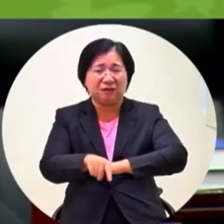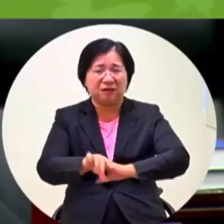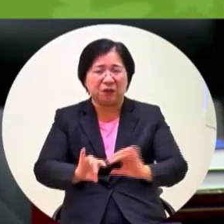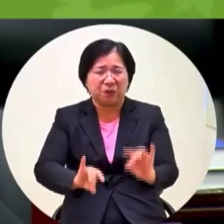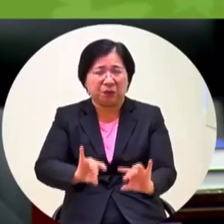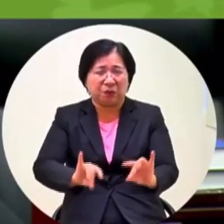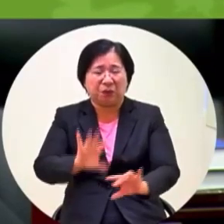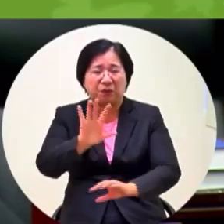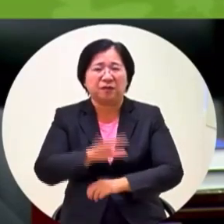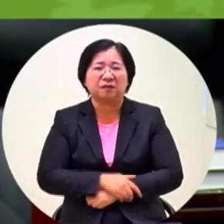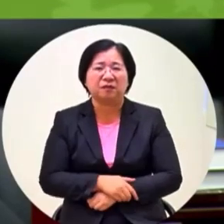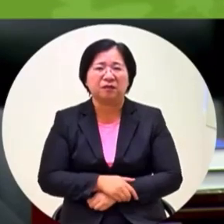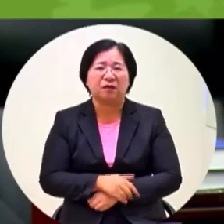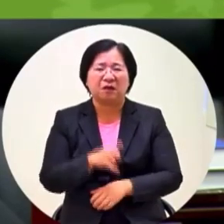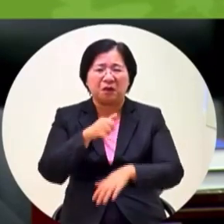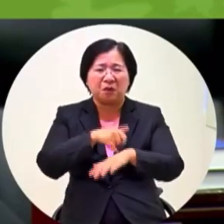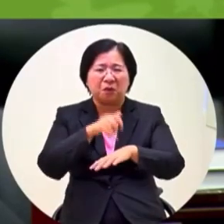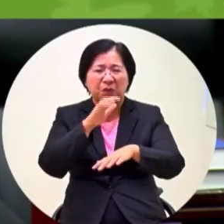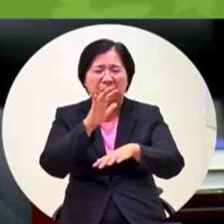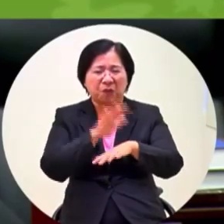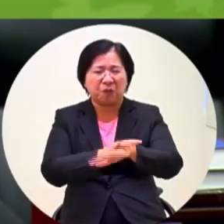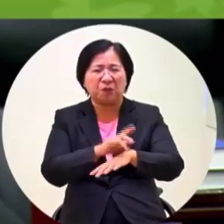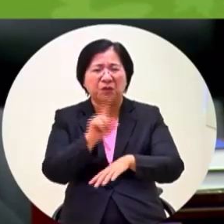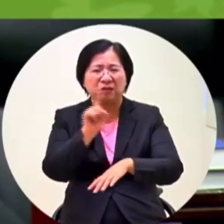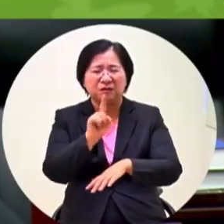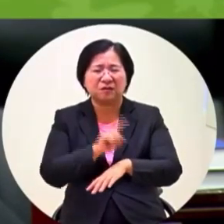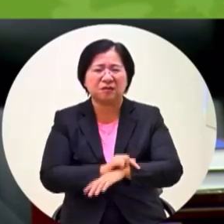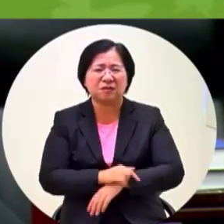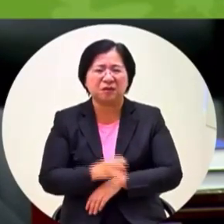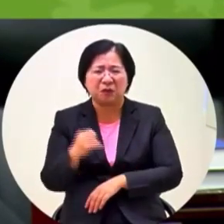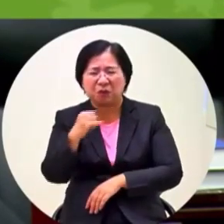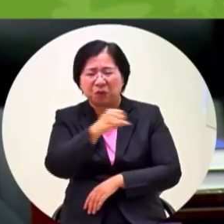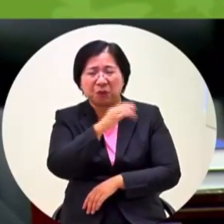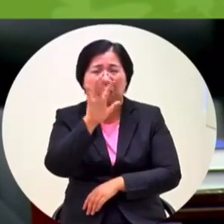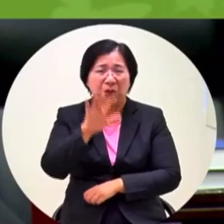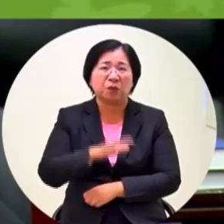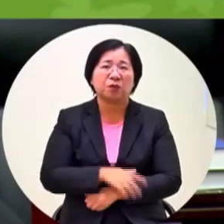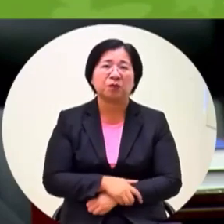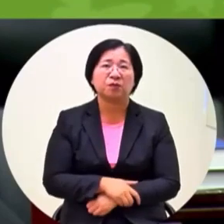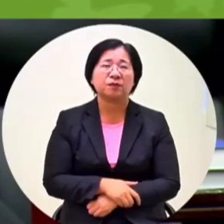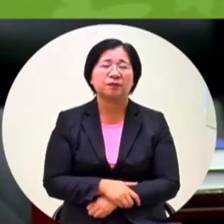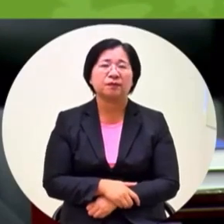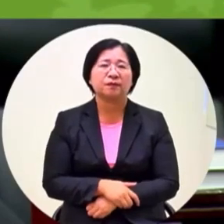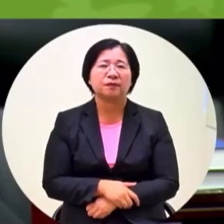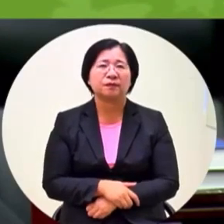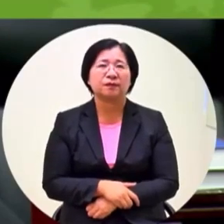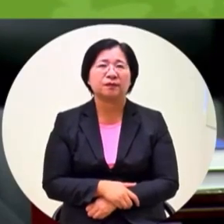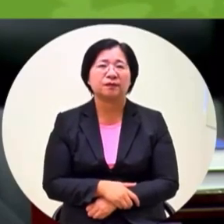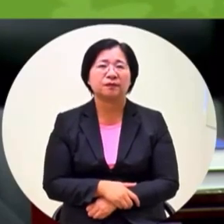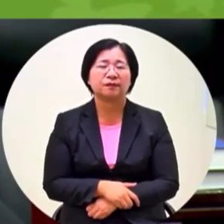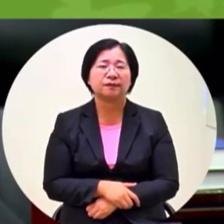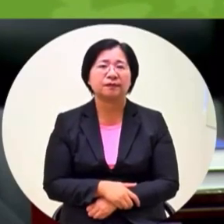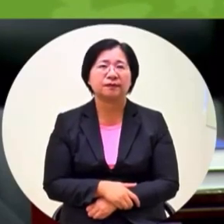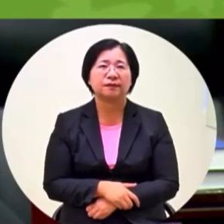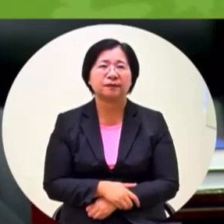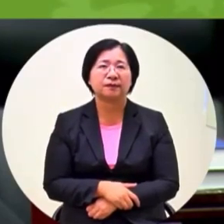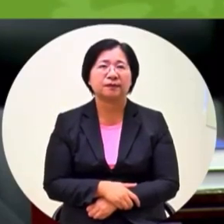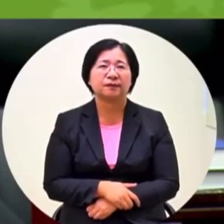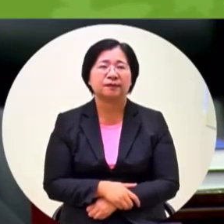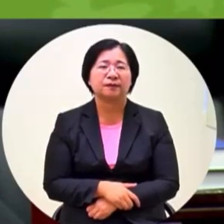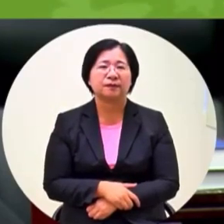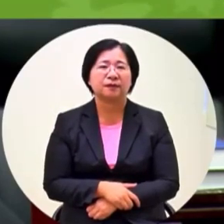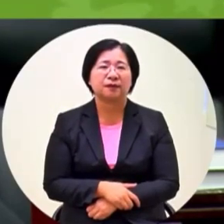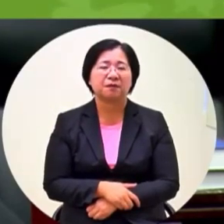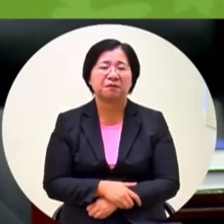来去生蚊虫，过来生蚊虫。当然这部分，我相信是伊一人一人的看